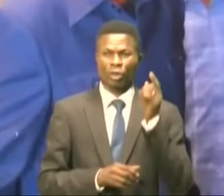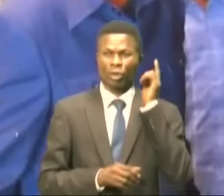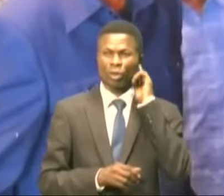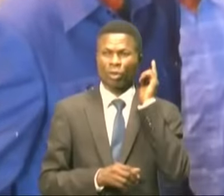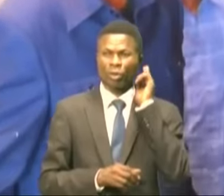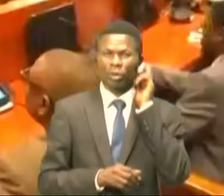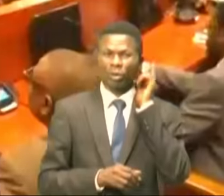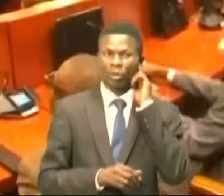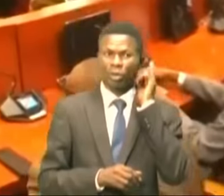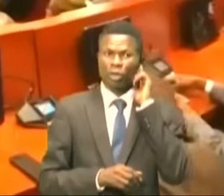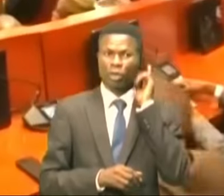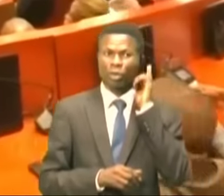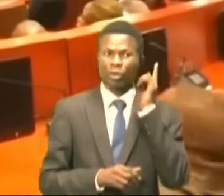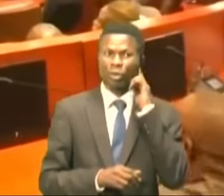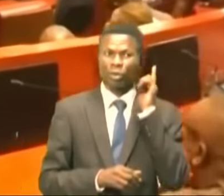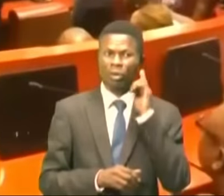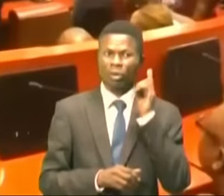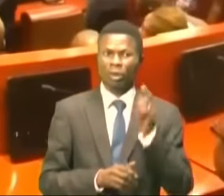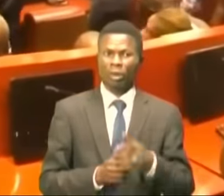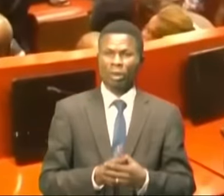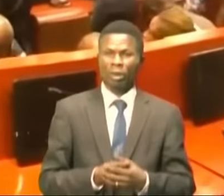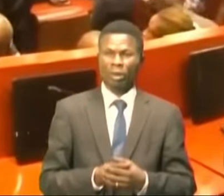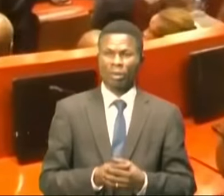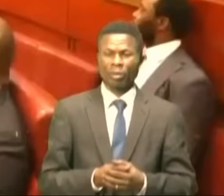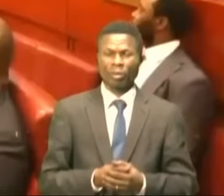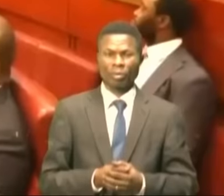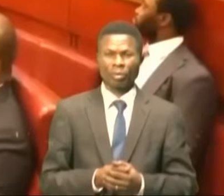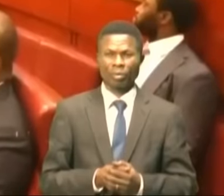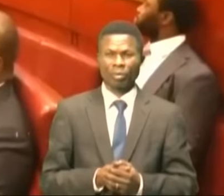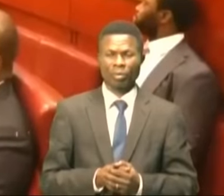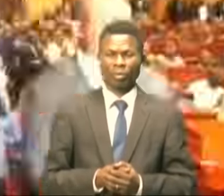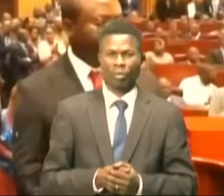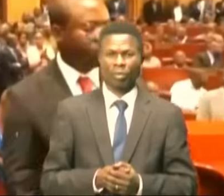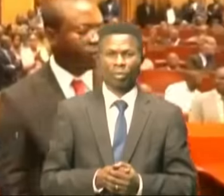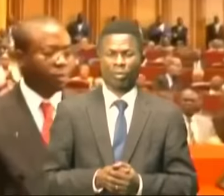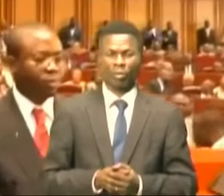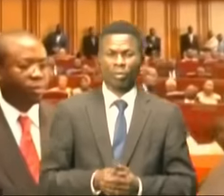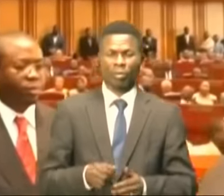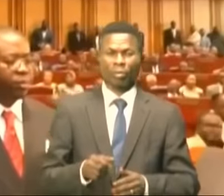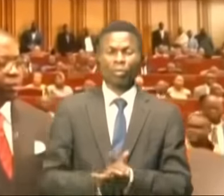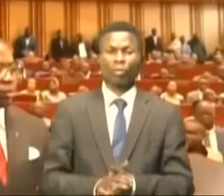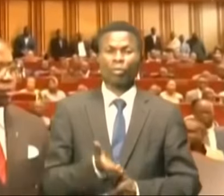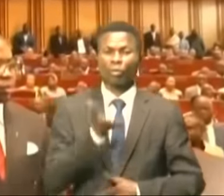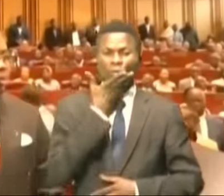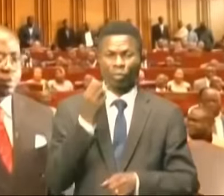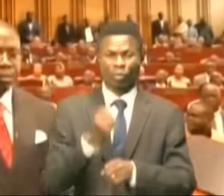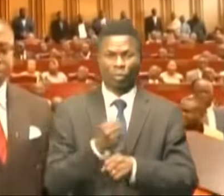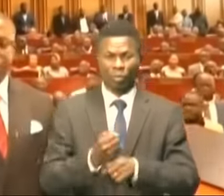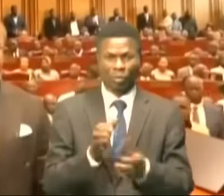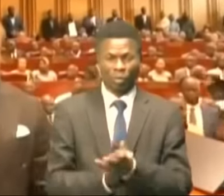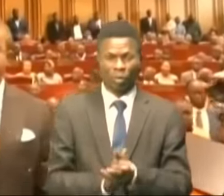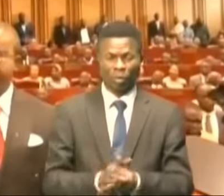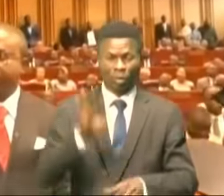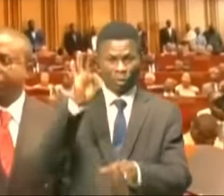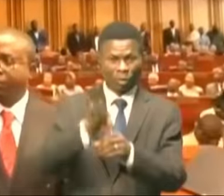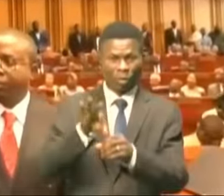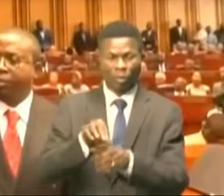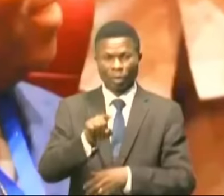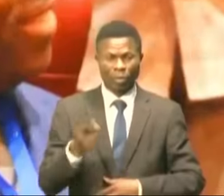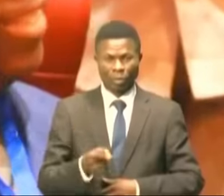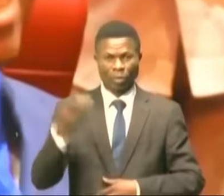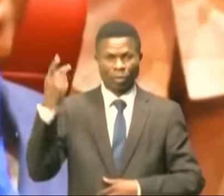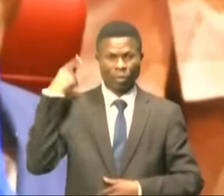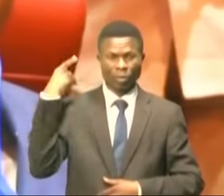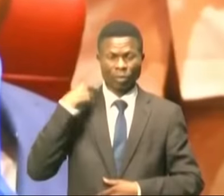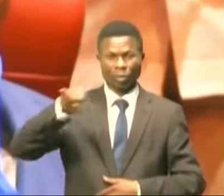à l'occasion de la plénière inaugurale qui installe le bureau d'âge de la Chambre haute du Parlement. Parmi les élus, l'honorable